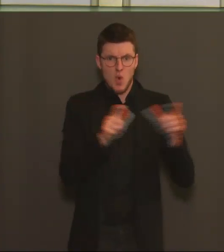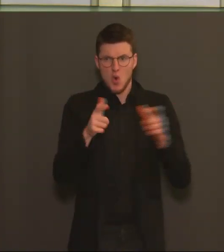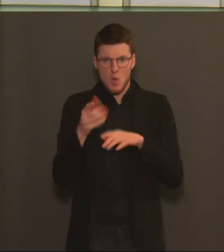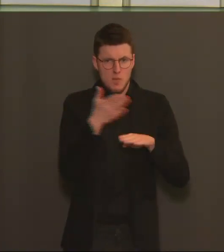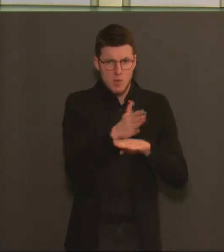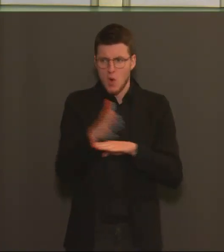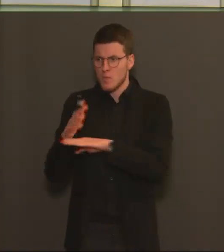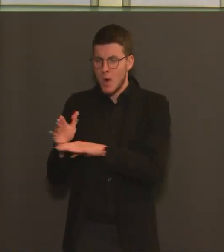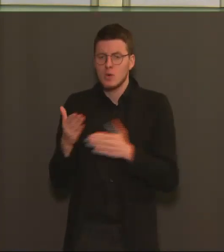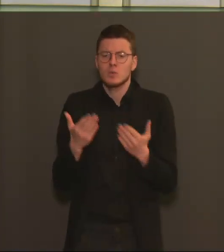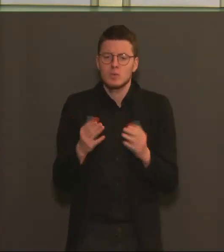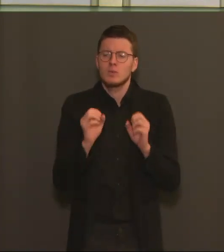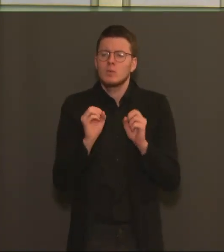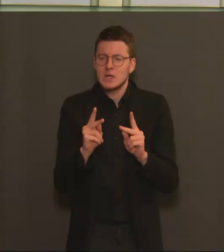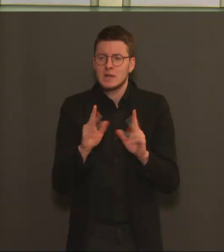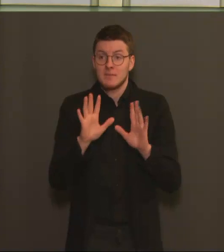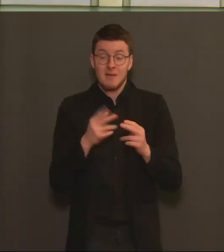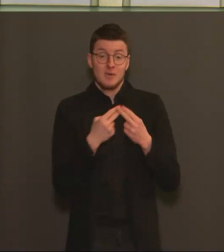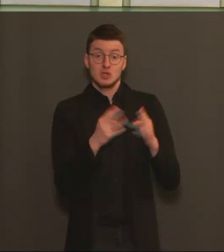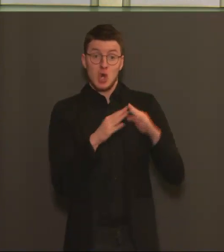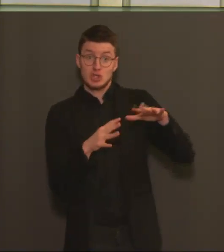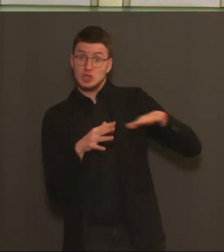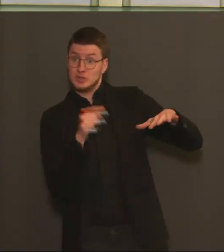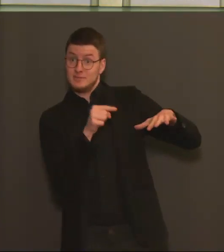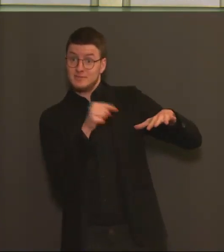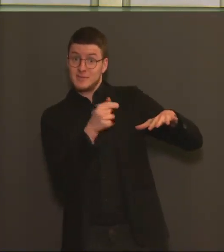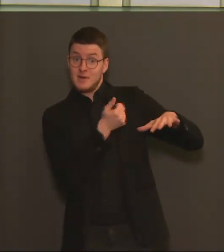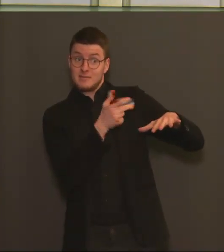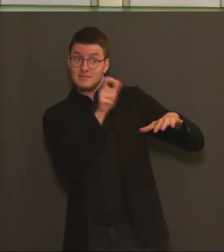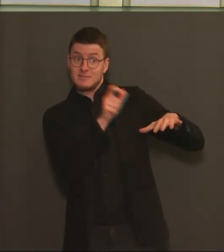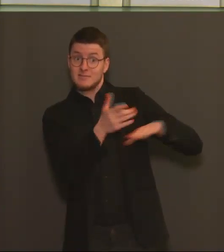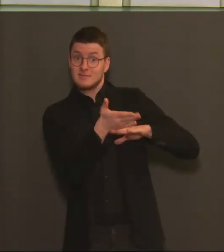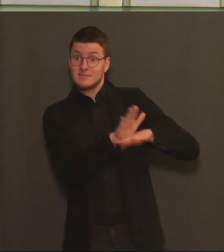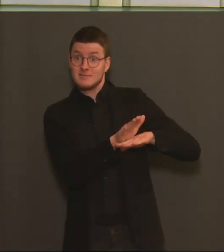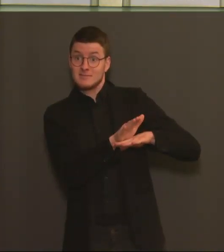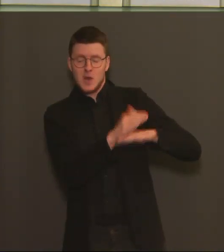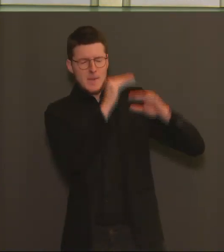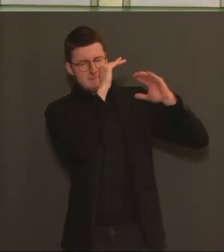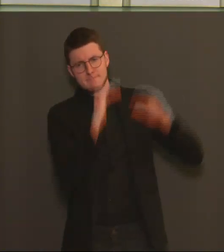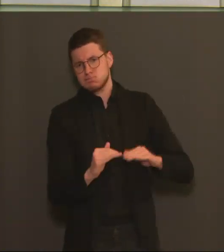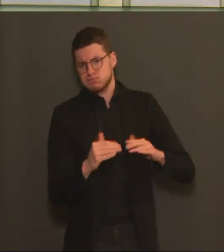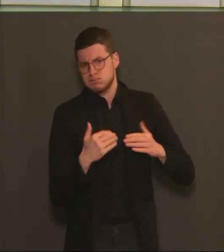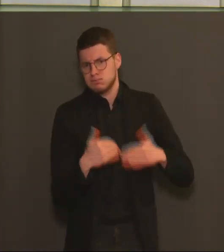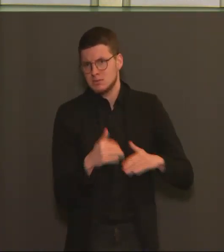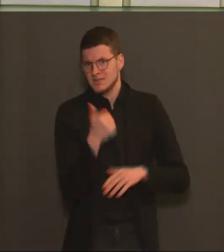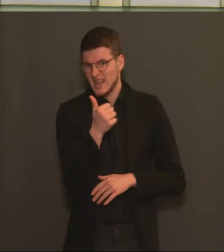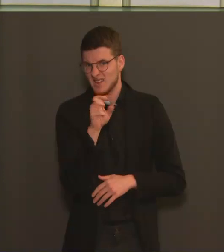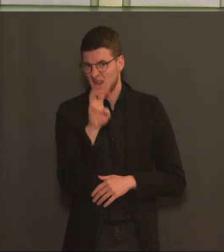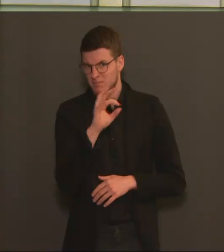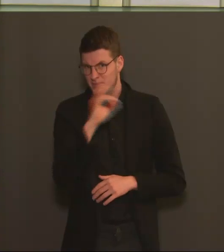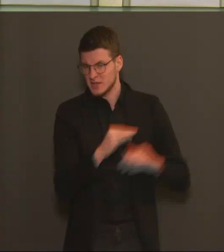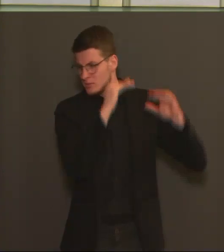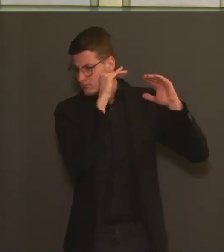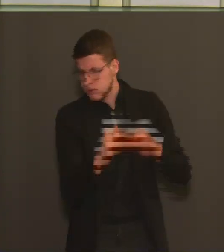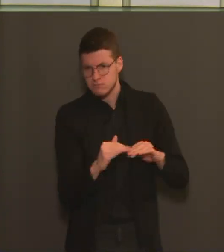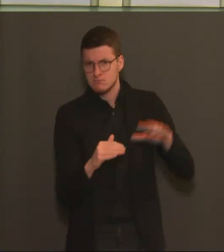In de woonzorgcentra daarentegen blijft het aantal COVID-overlijdens wel nog verder dalen, met -36%